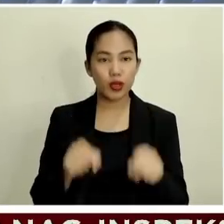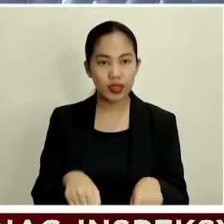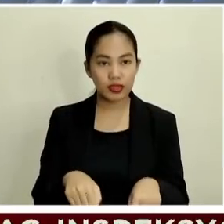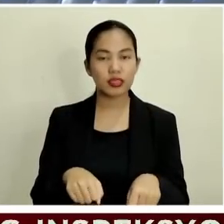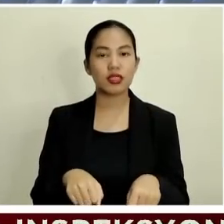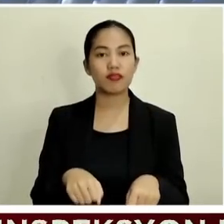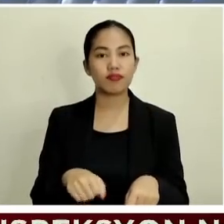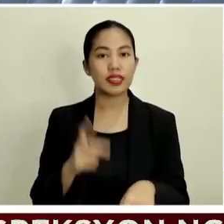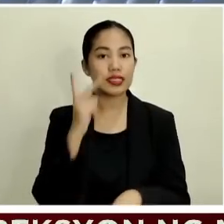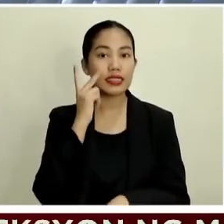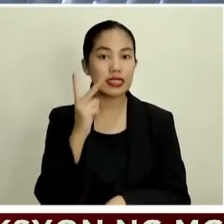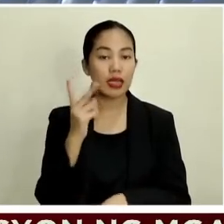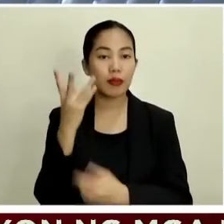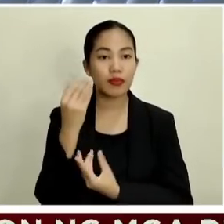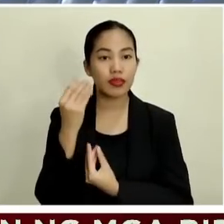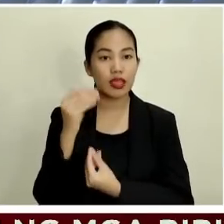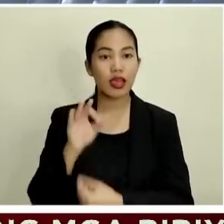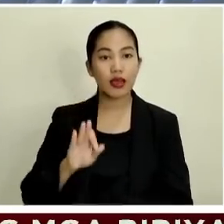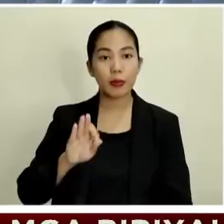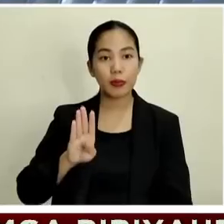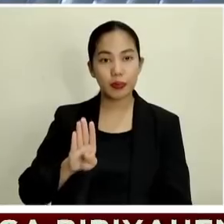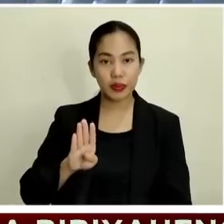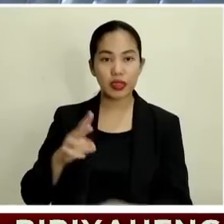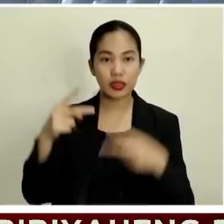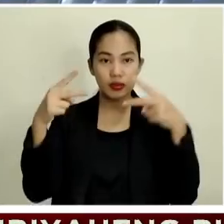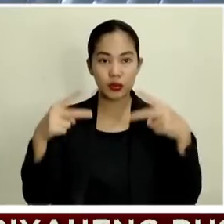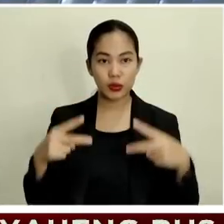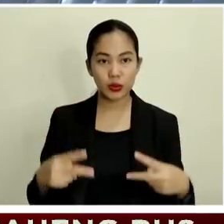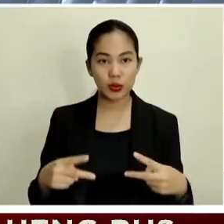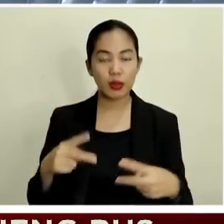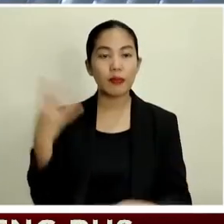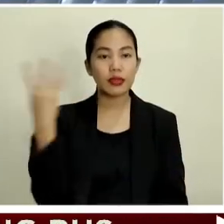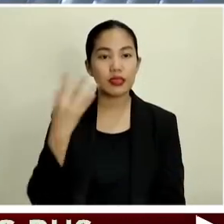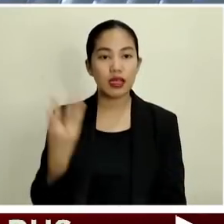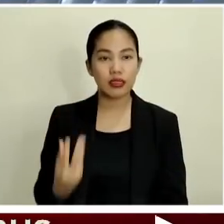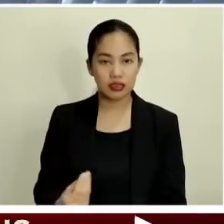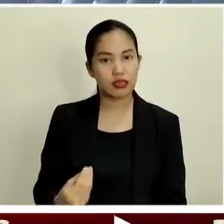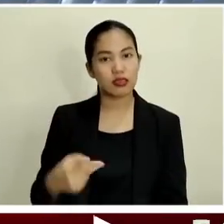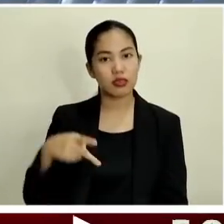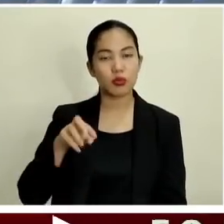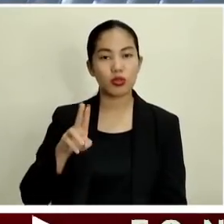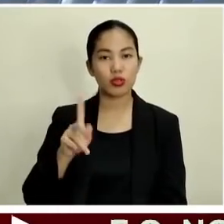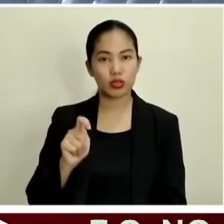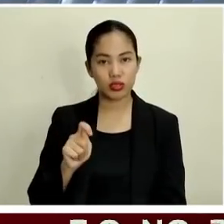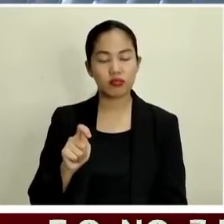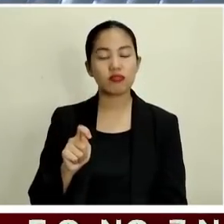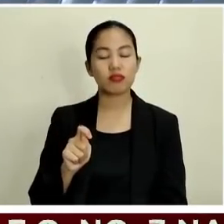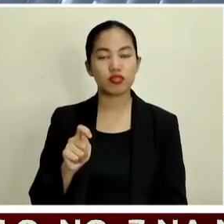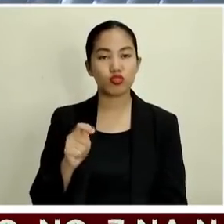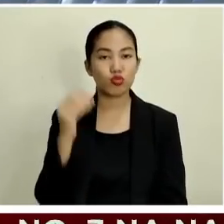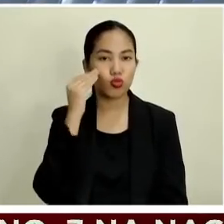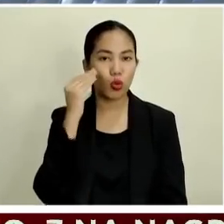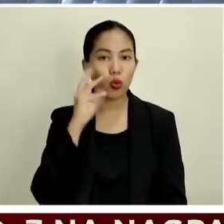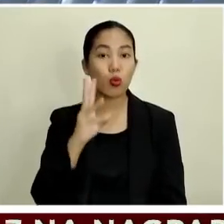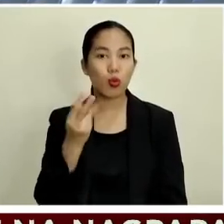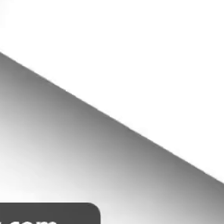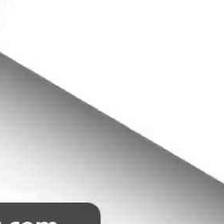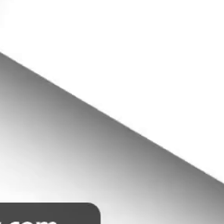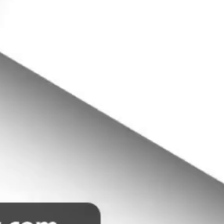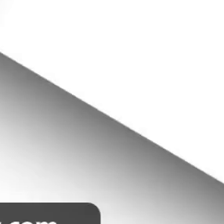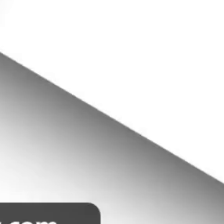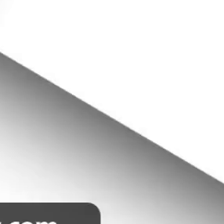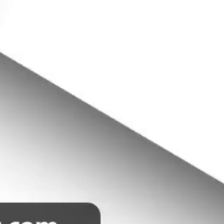Facebook page ng Batangas City Port para malaman nila kung kailan magre-resume ang kanilang mga biyahe. Karen.